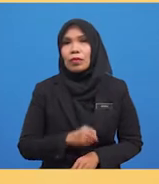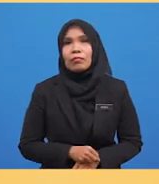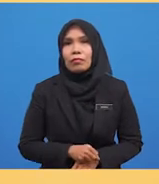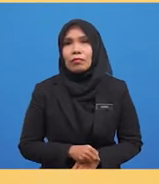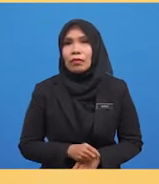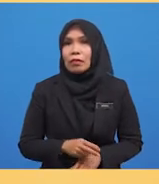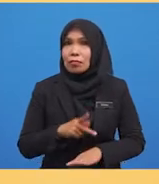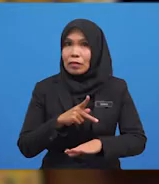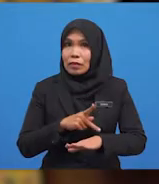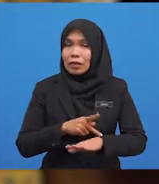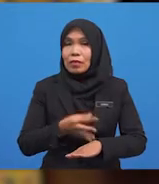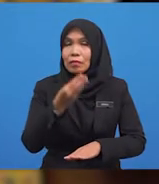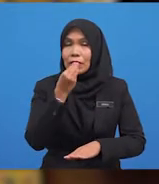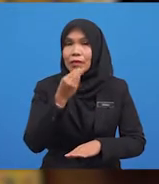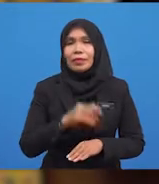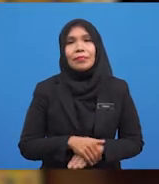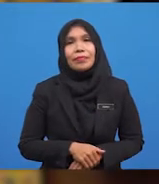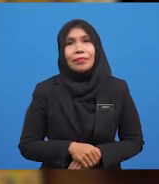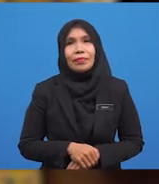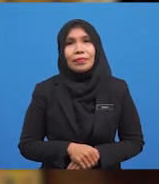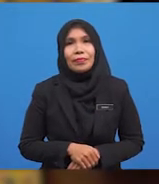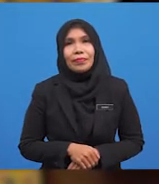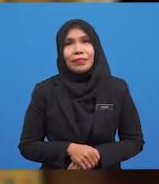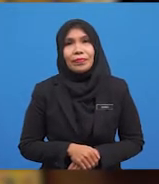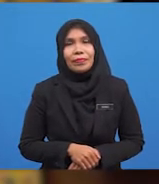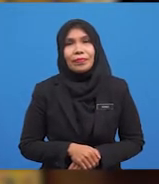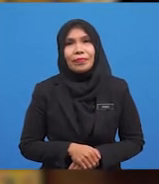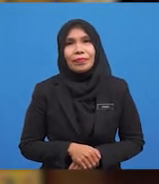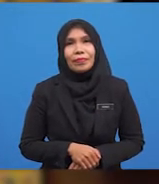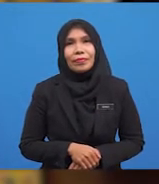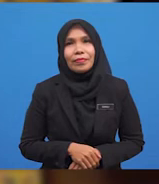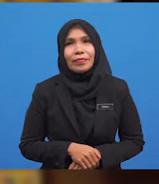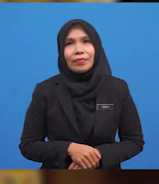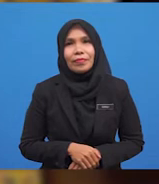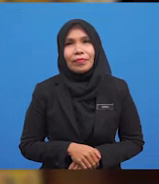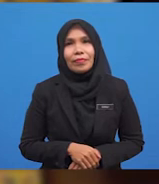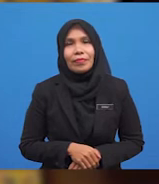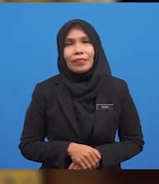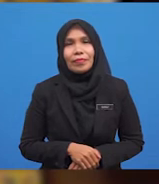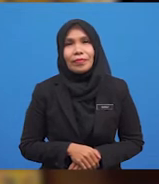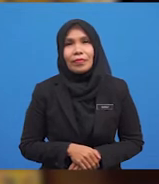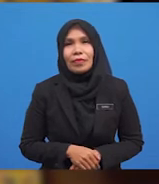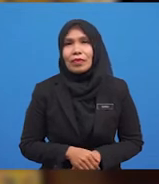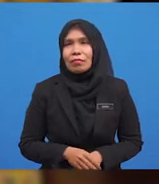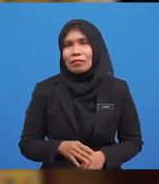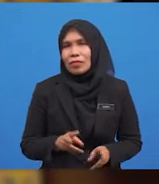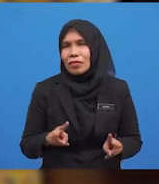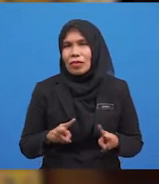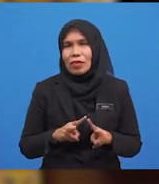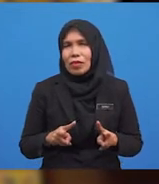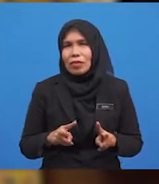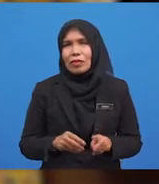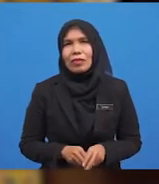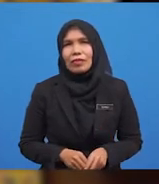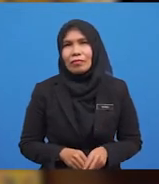selera. Baiklah, kelihatan begitu menarik persoalan yang diketengahkan melalui seloka ini.